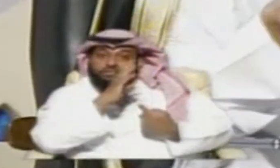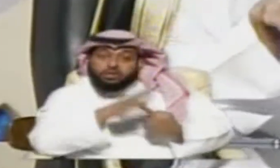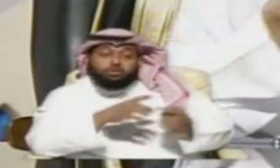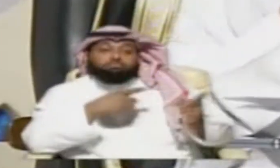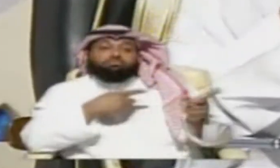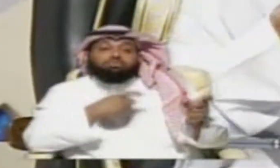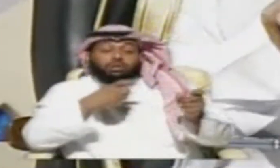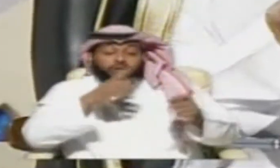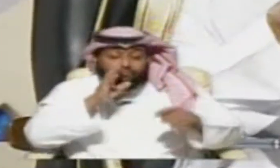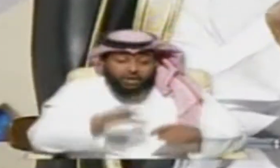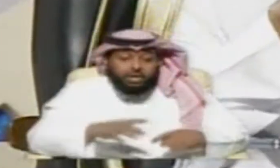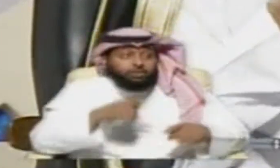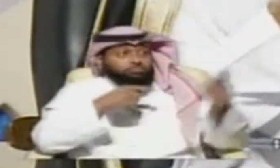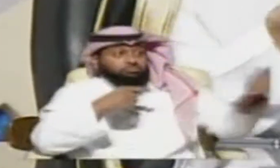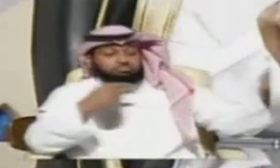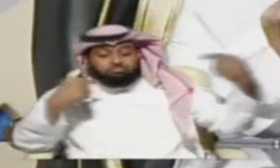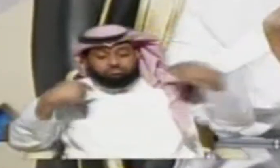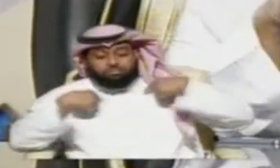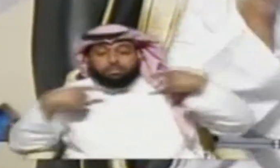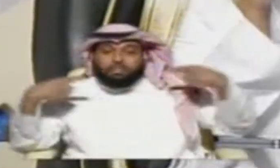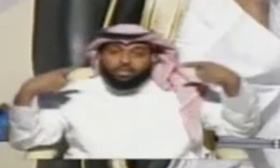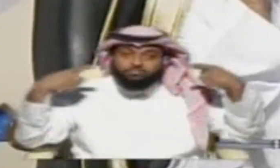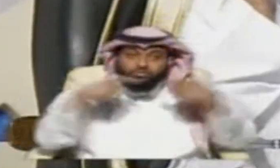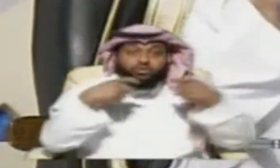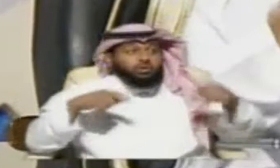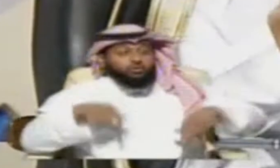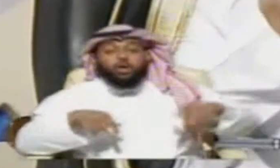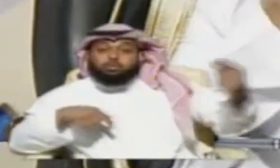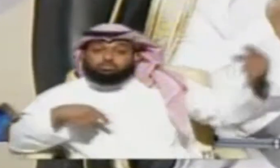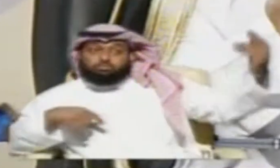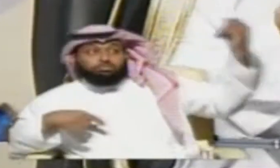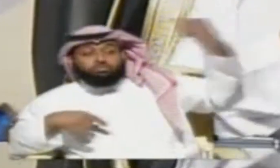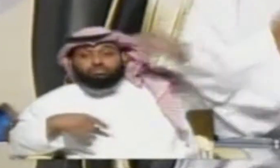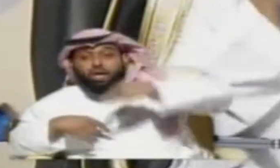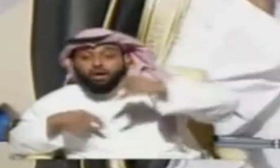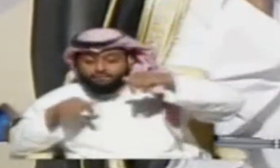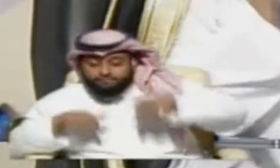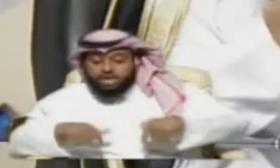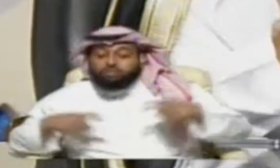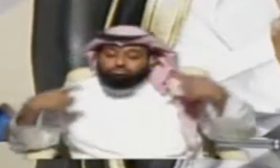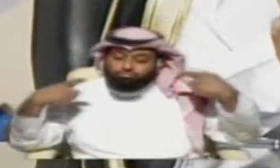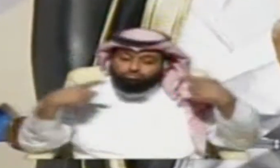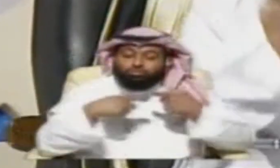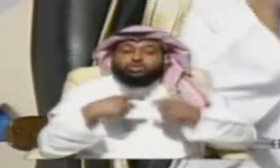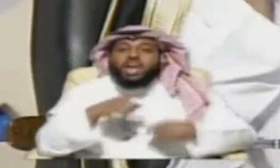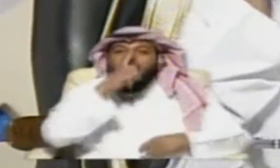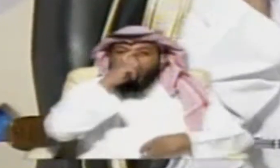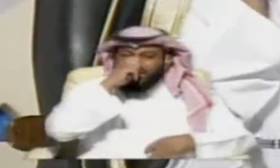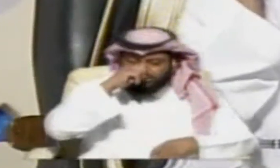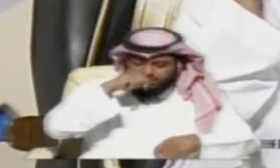يفسد أراضي المسلمين كلها، إن لم تطأها أقدامه فسيفسدها